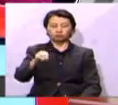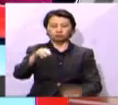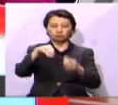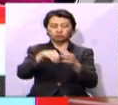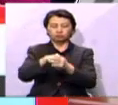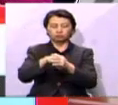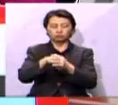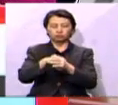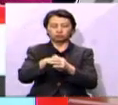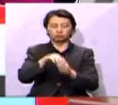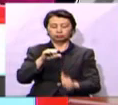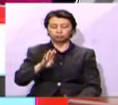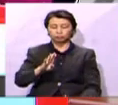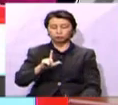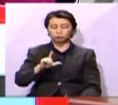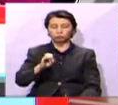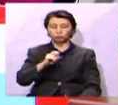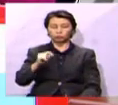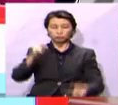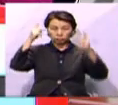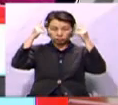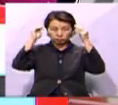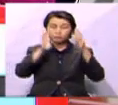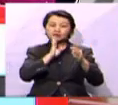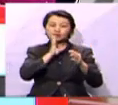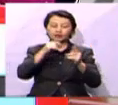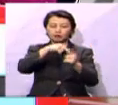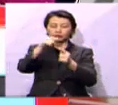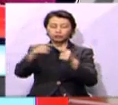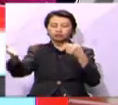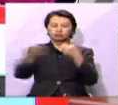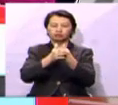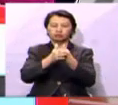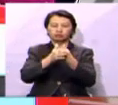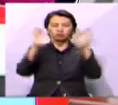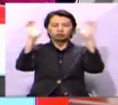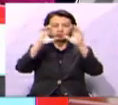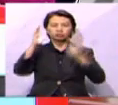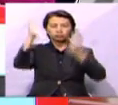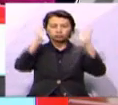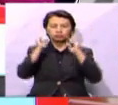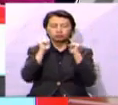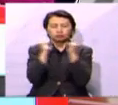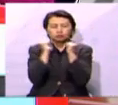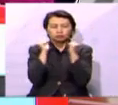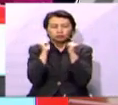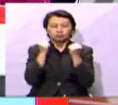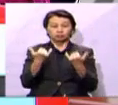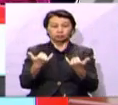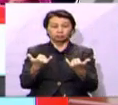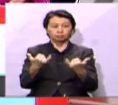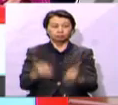terbaharu di blognya, Perdana Menteri mengulas apabila tiba betapa sejuknya cuaca negara ketika ini.